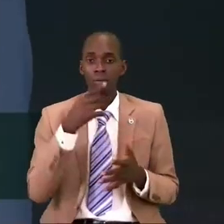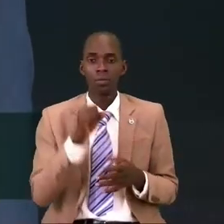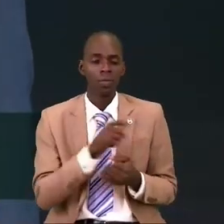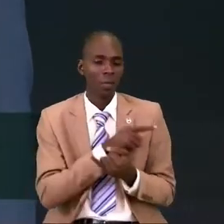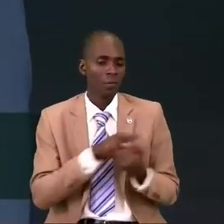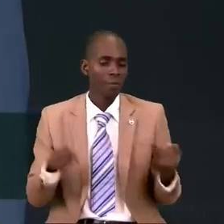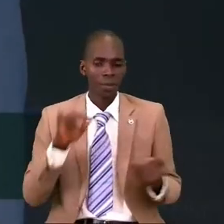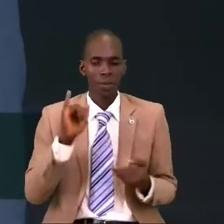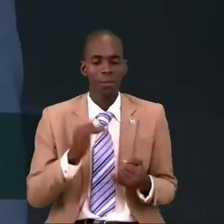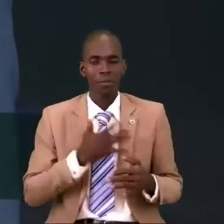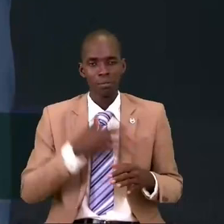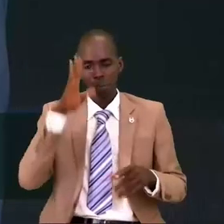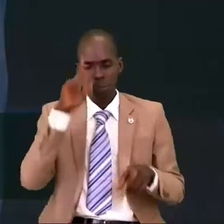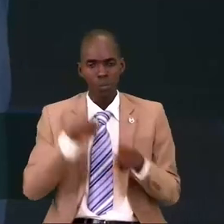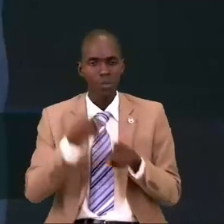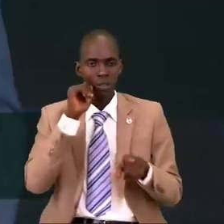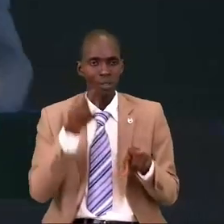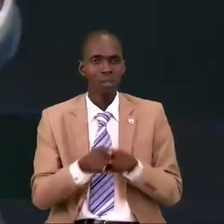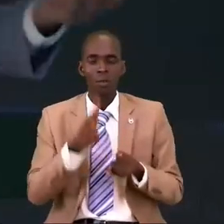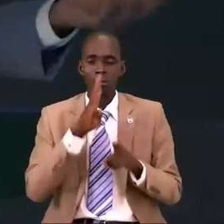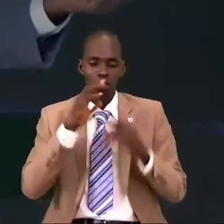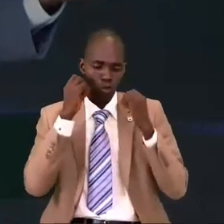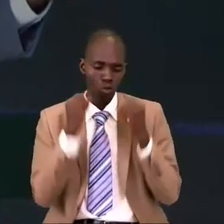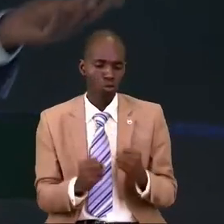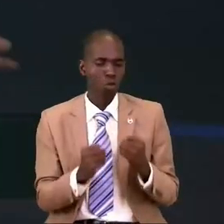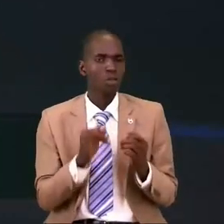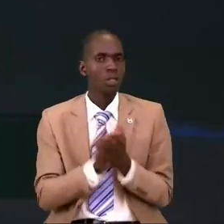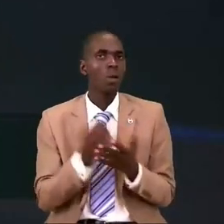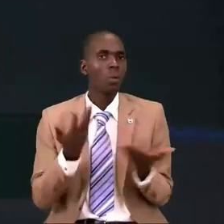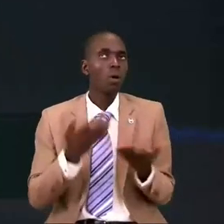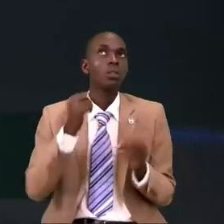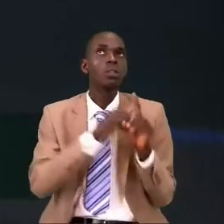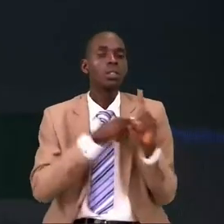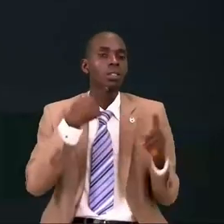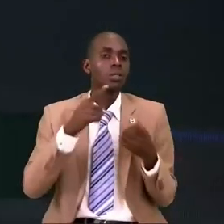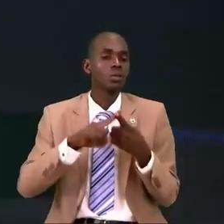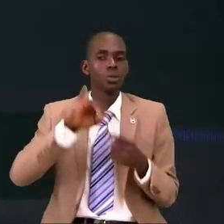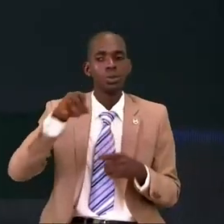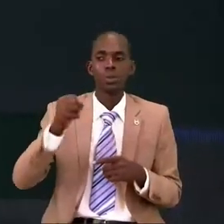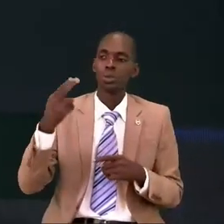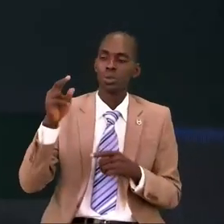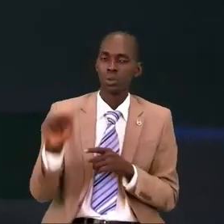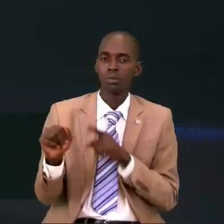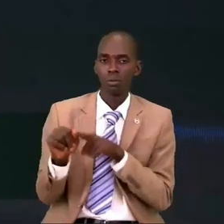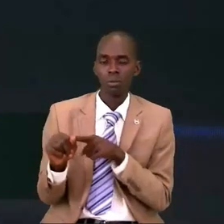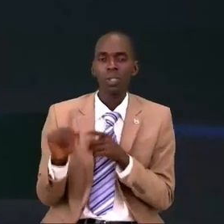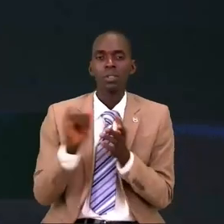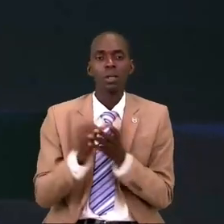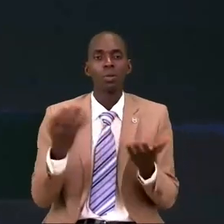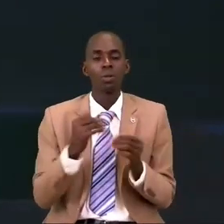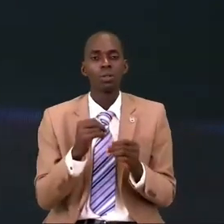Au reste, fortifiez-vous. C'est ce que Dieu a dit à Josué, c'est ce que Paul a dit à Timothée, c'est ce qu'il nous dit dans